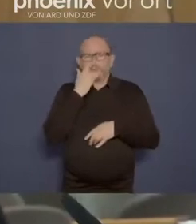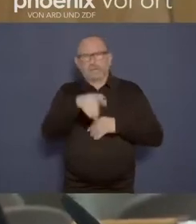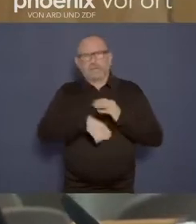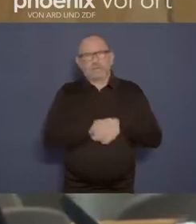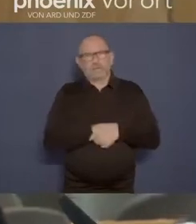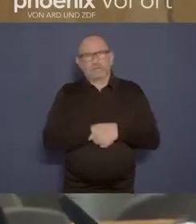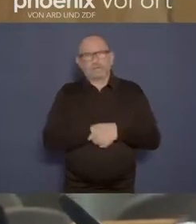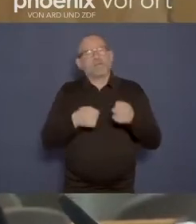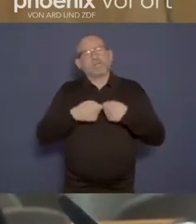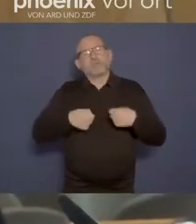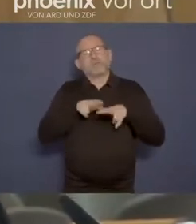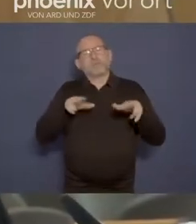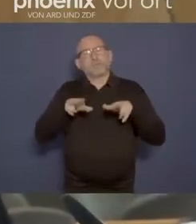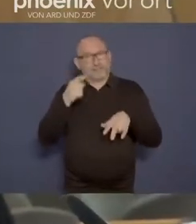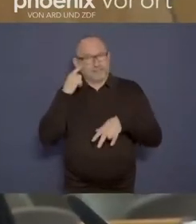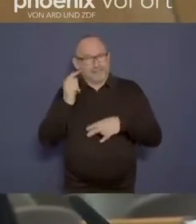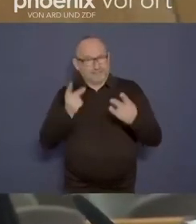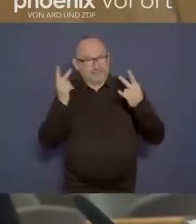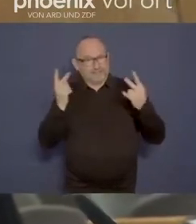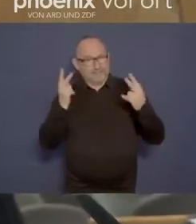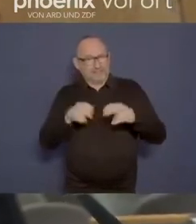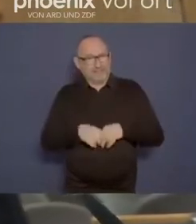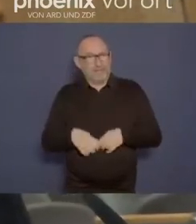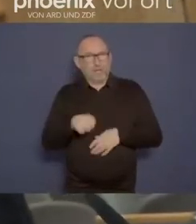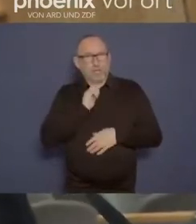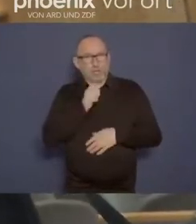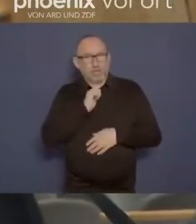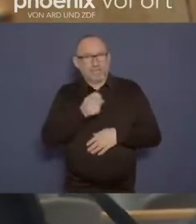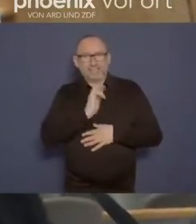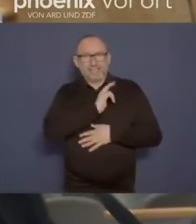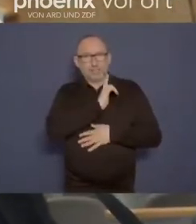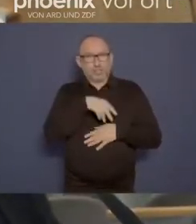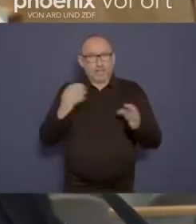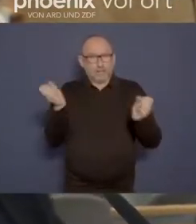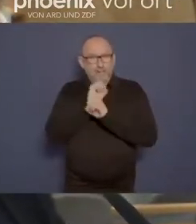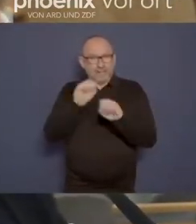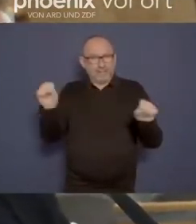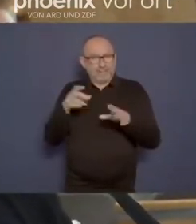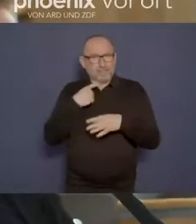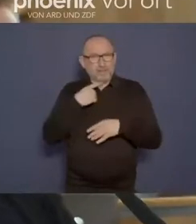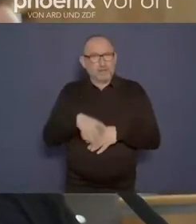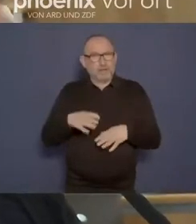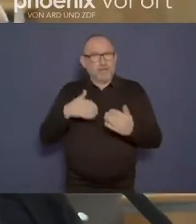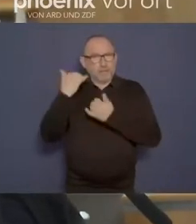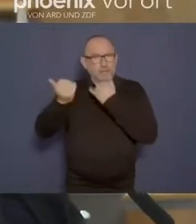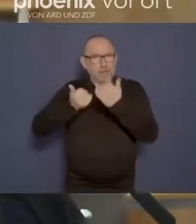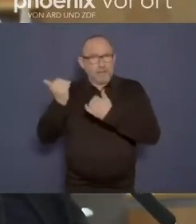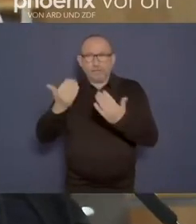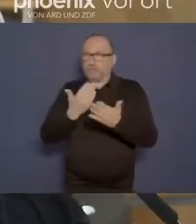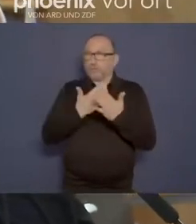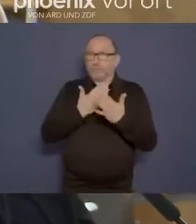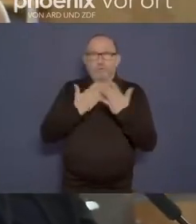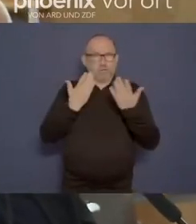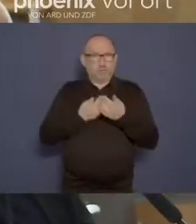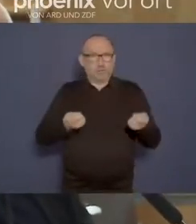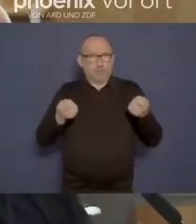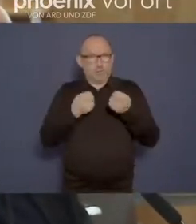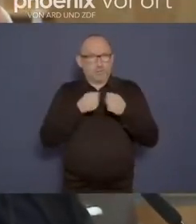für wichtig, dass Journalisten in den sozialen Medien ungehindert berichten können, unter anderem von der Bundespressekonferenz? Danke.